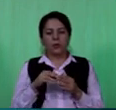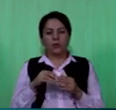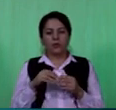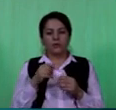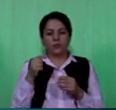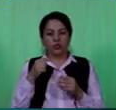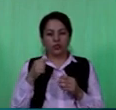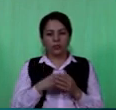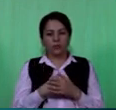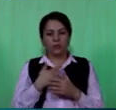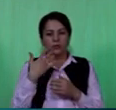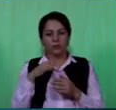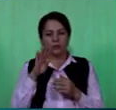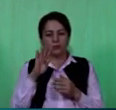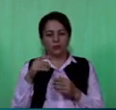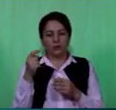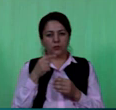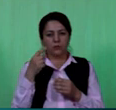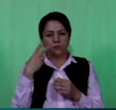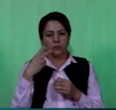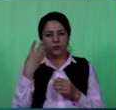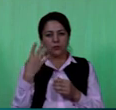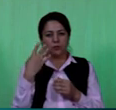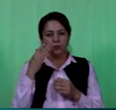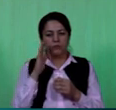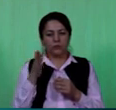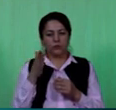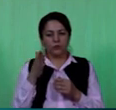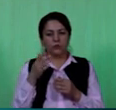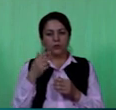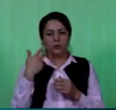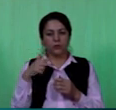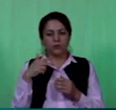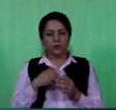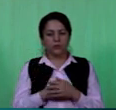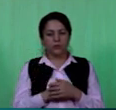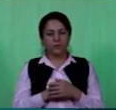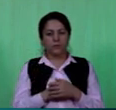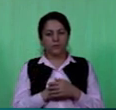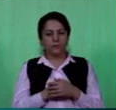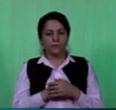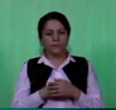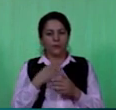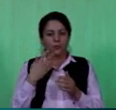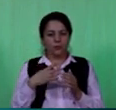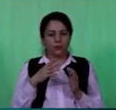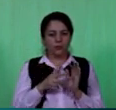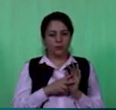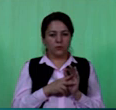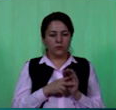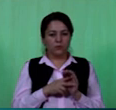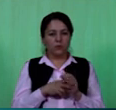вычитания из 50 4 вычтем 24 равно 30 48